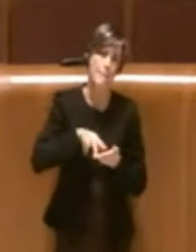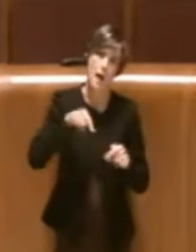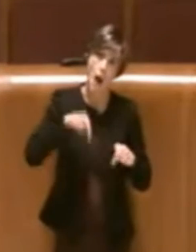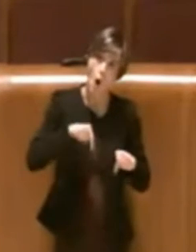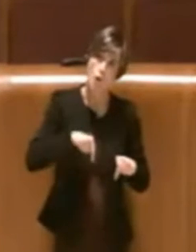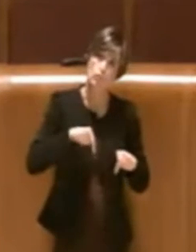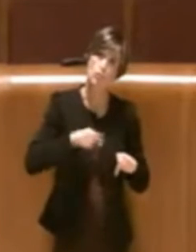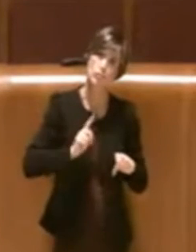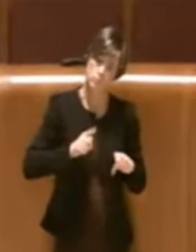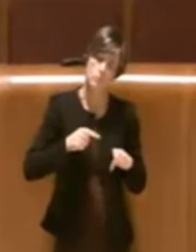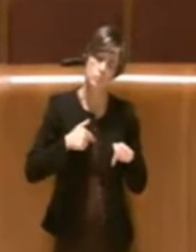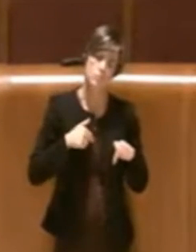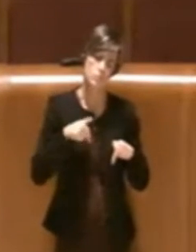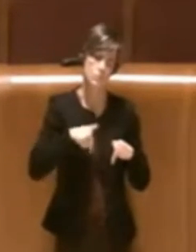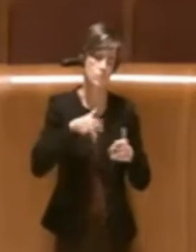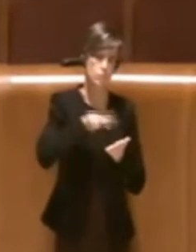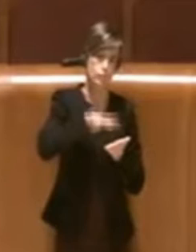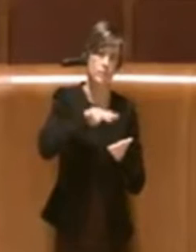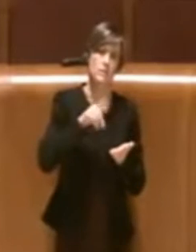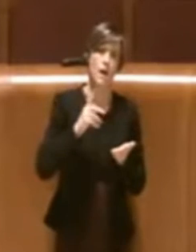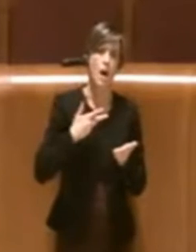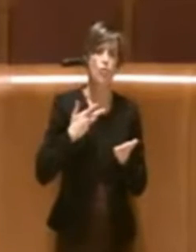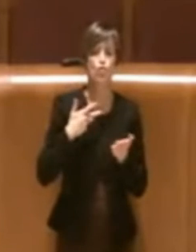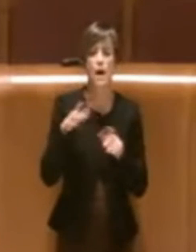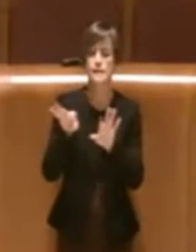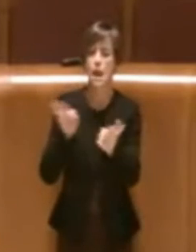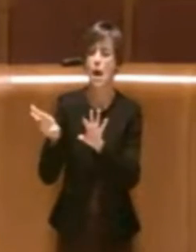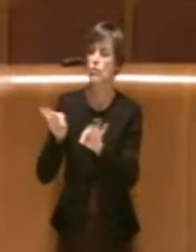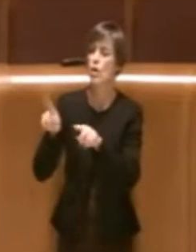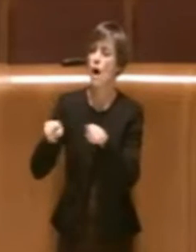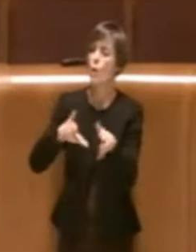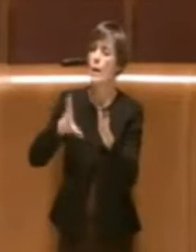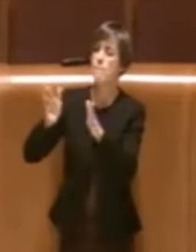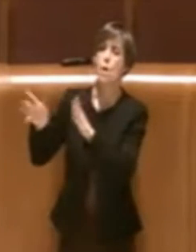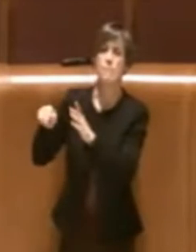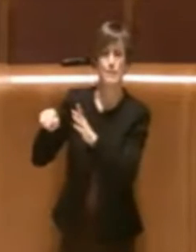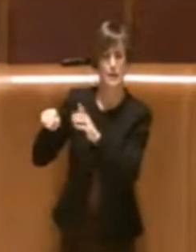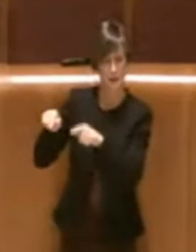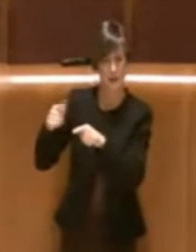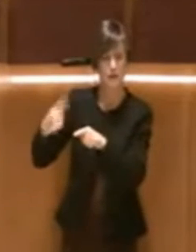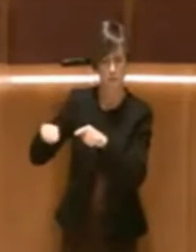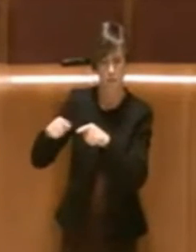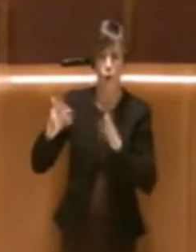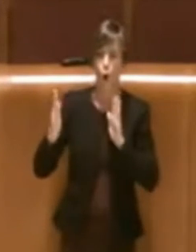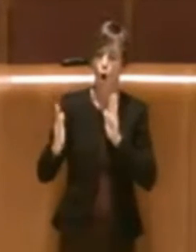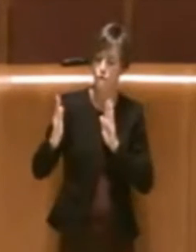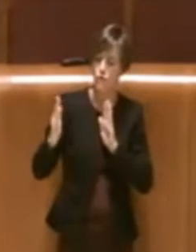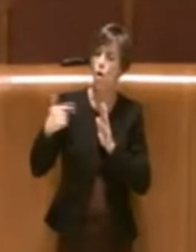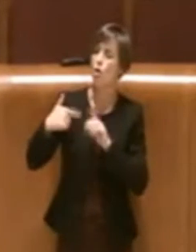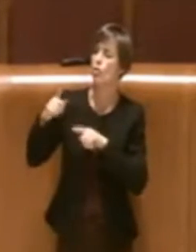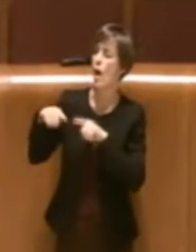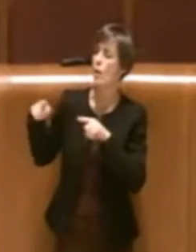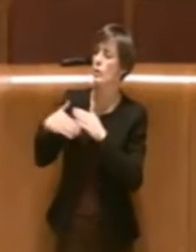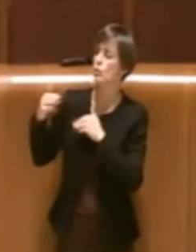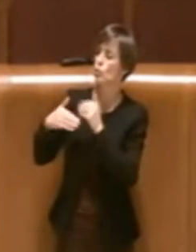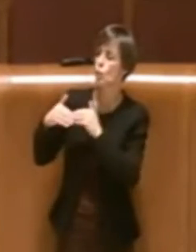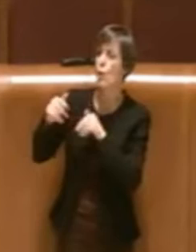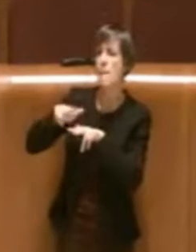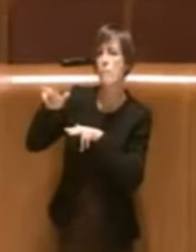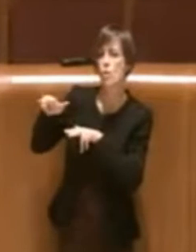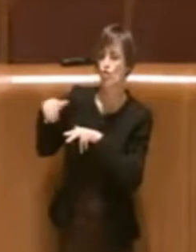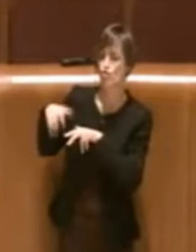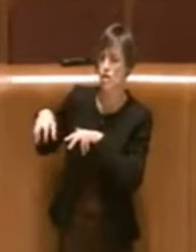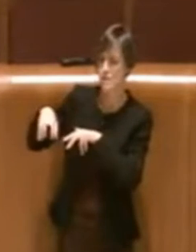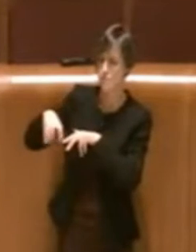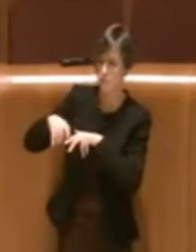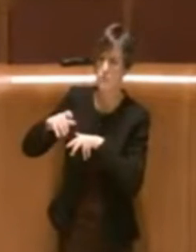alcuni immobili con l'aiuto, con il confronto con le strutture territoriali e quindi con i municipi. Molti